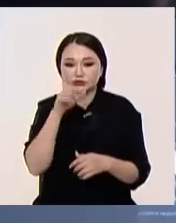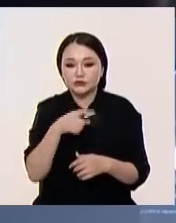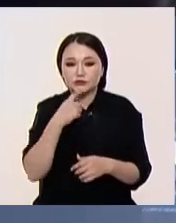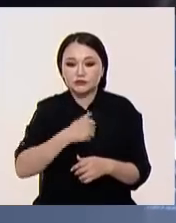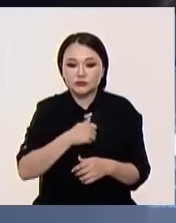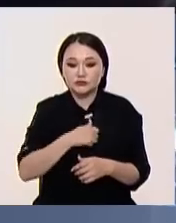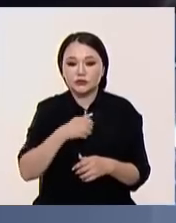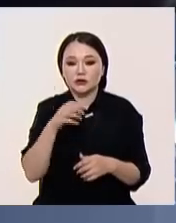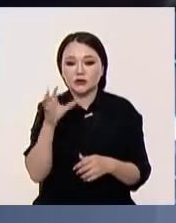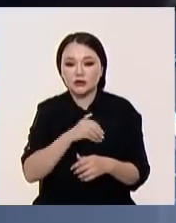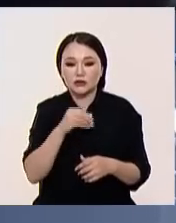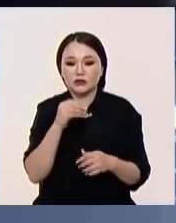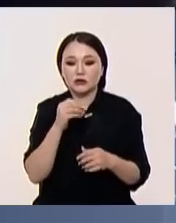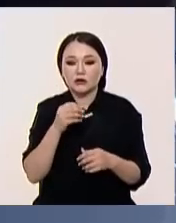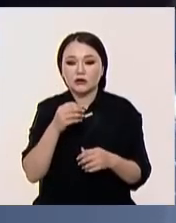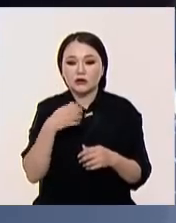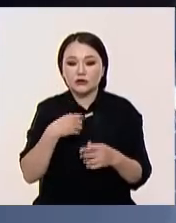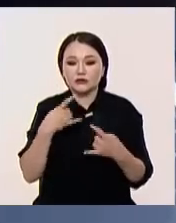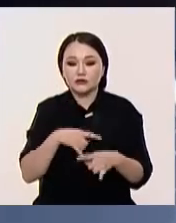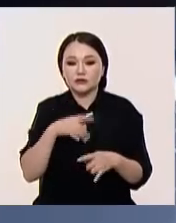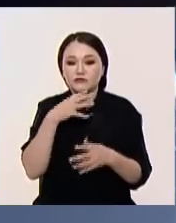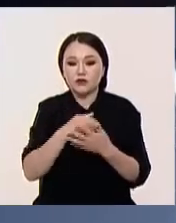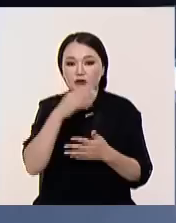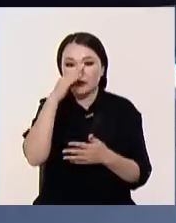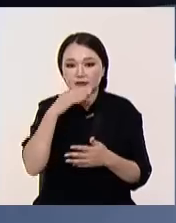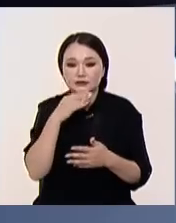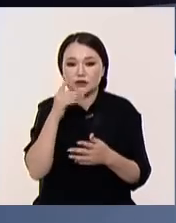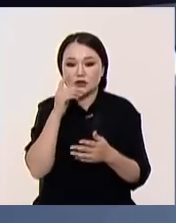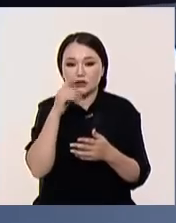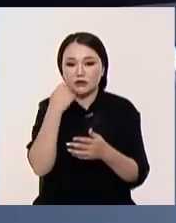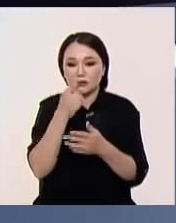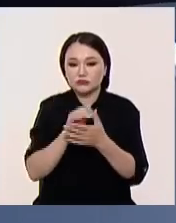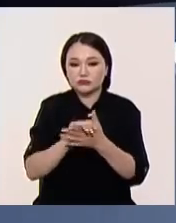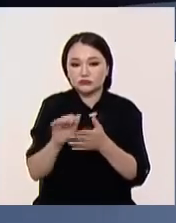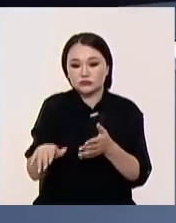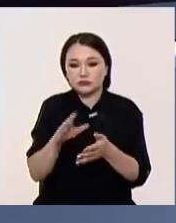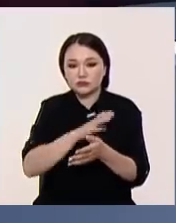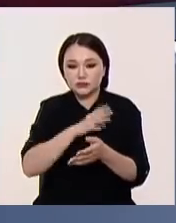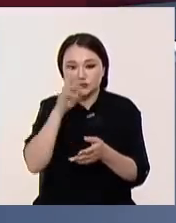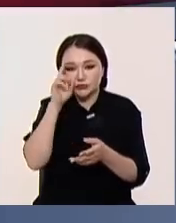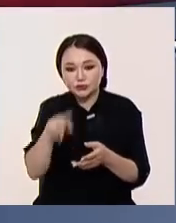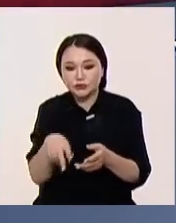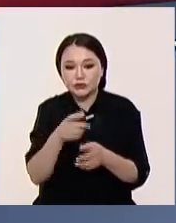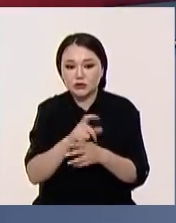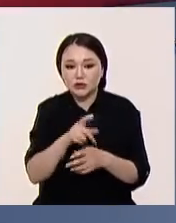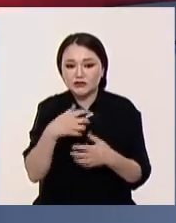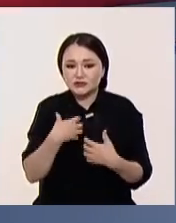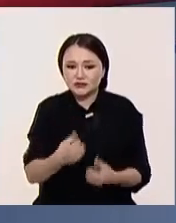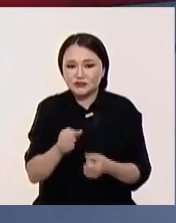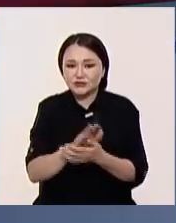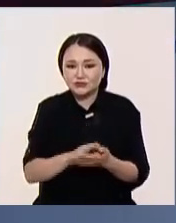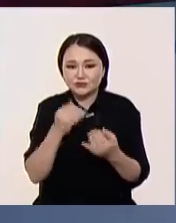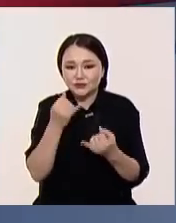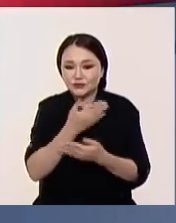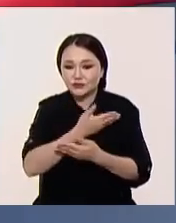жақындары есі кіресілі шығасылы баламыз туған әкесін танымай қалды дейді. Әйтсе де дәрігерлер Талғаттың денсаулығында еш кінәрат жоқ деген